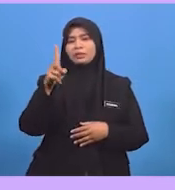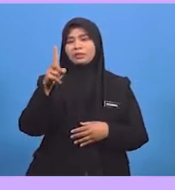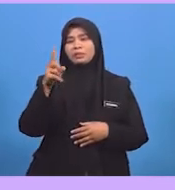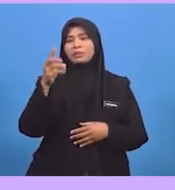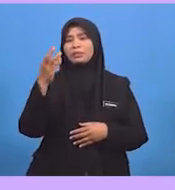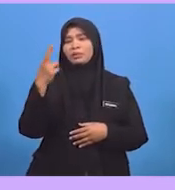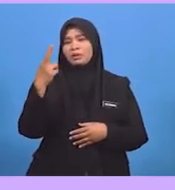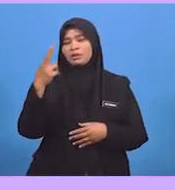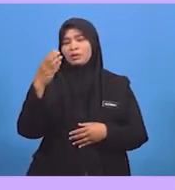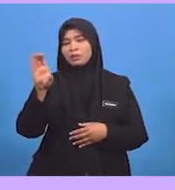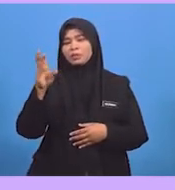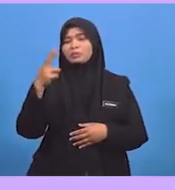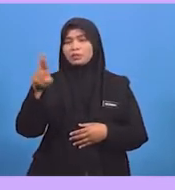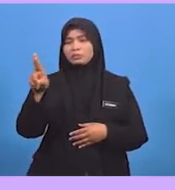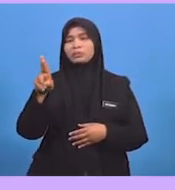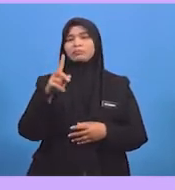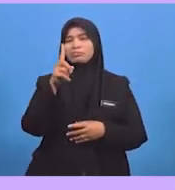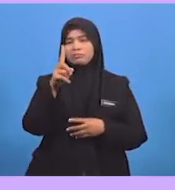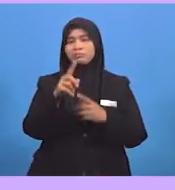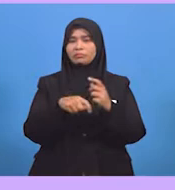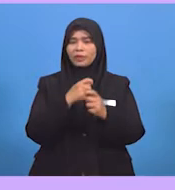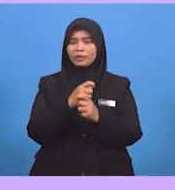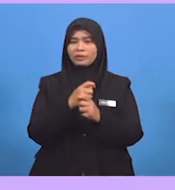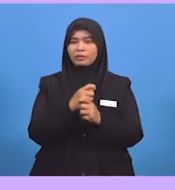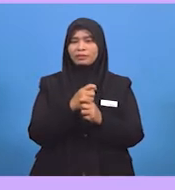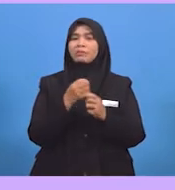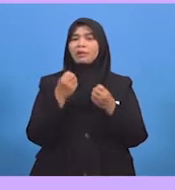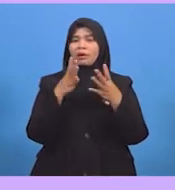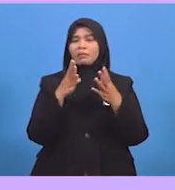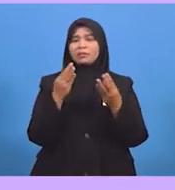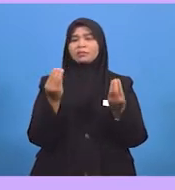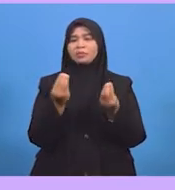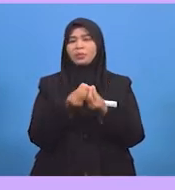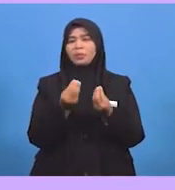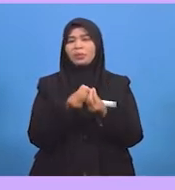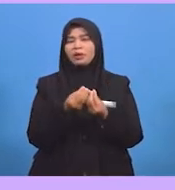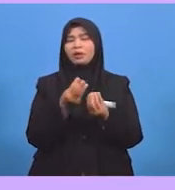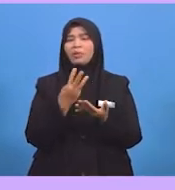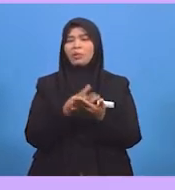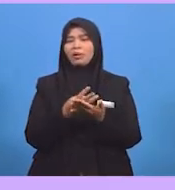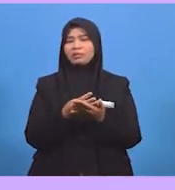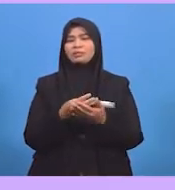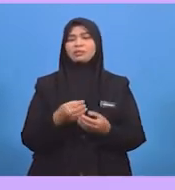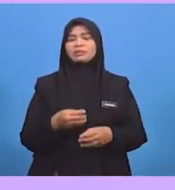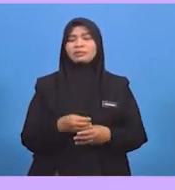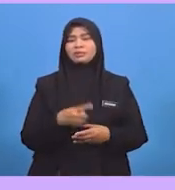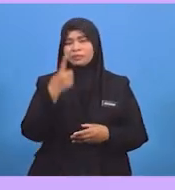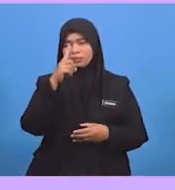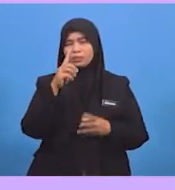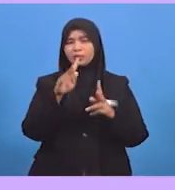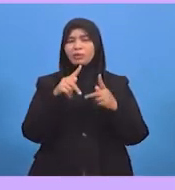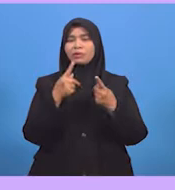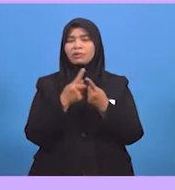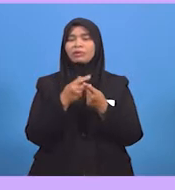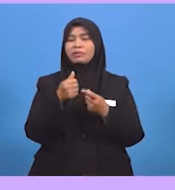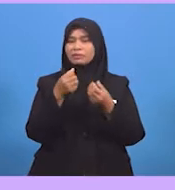RM100,000 setahun. Marilah kita hitung berapakah wang asing dalam nilai AUD yang perlu keluarga anda